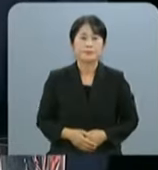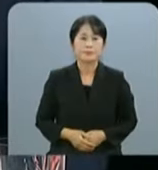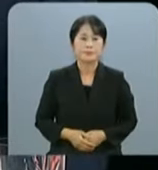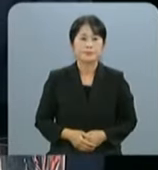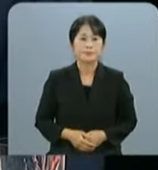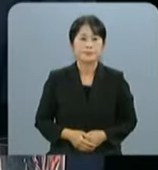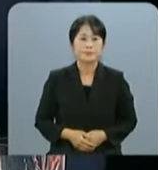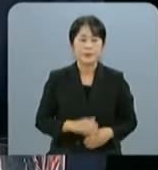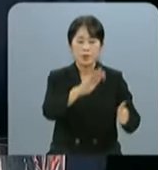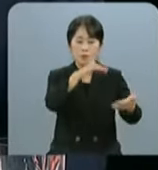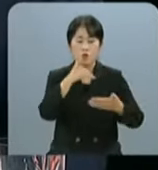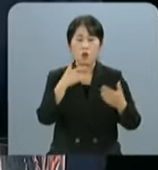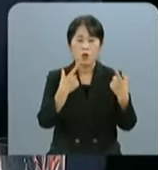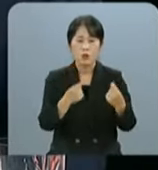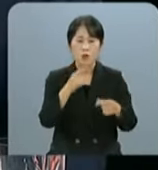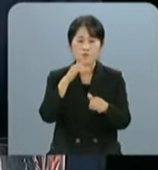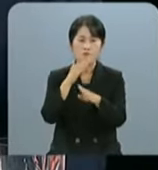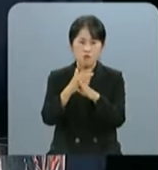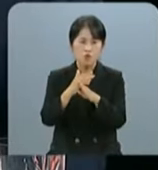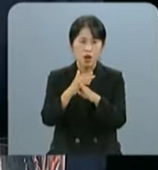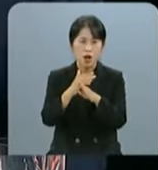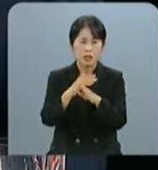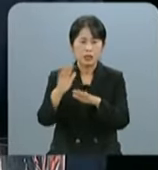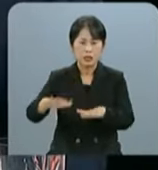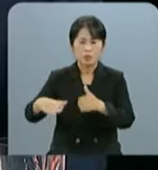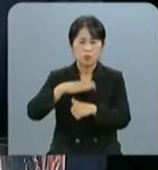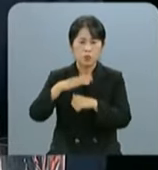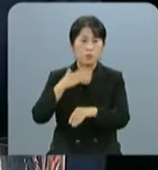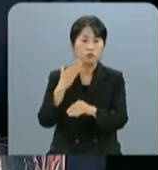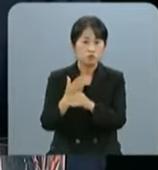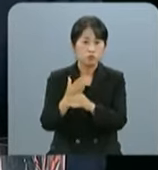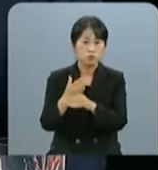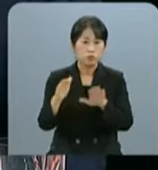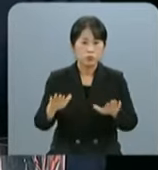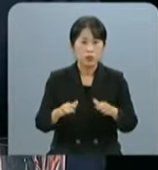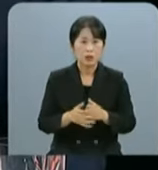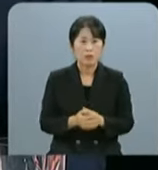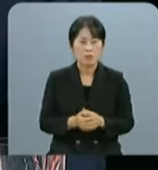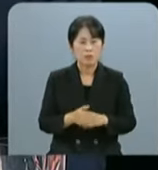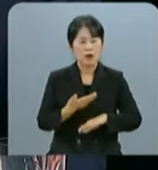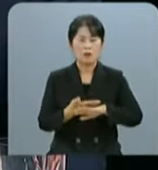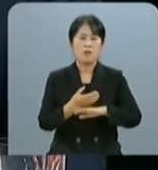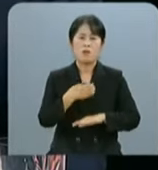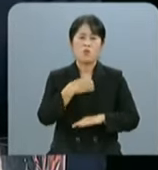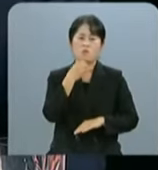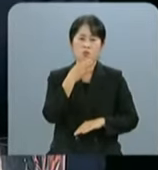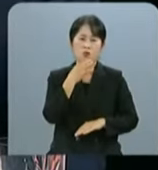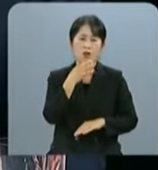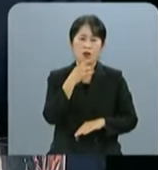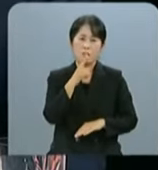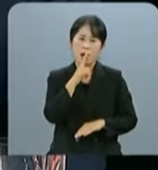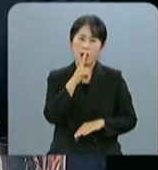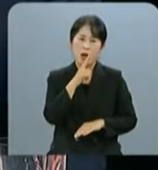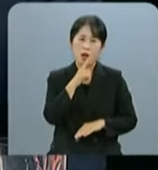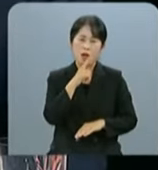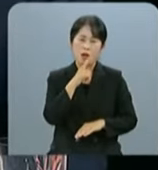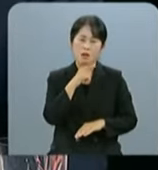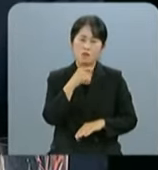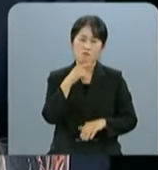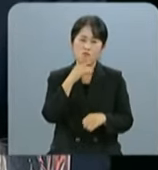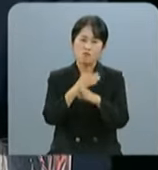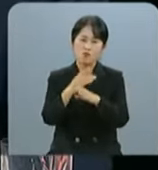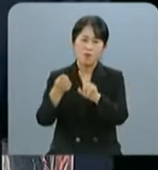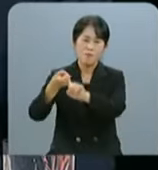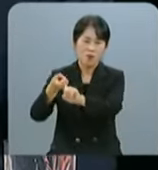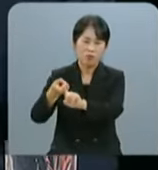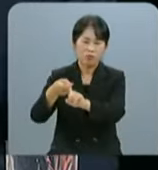아까 말씀 주신 것처럼 북한이 네. 분명히 도발을 하고 있는데 이것을 뭐 네. 다른 거라고 이렇게 자꾸 네. 북한 편의